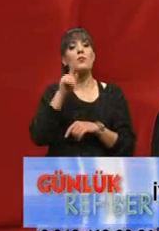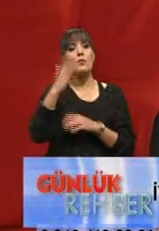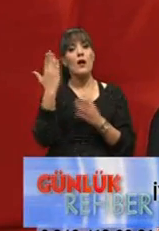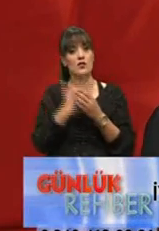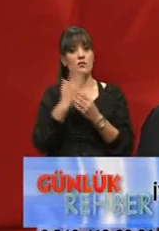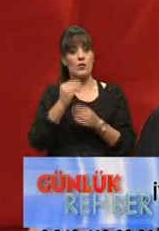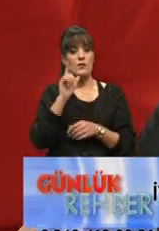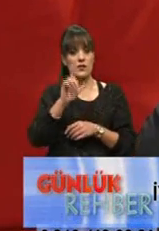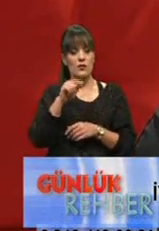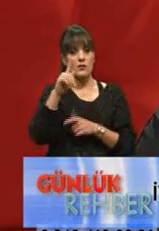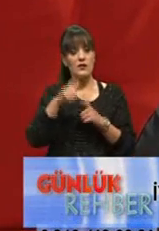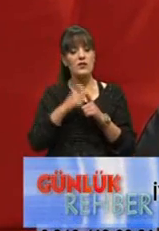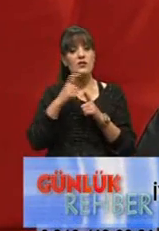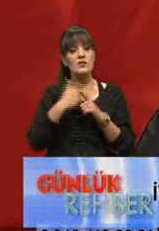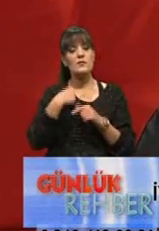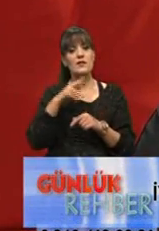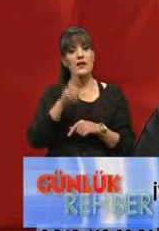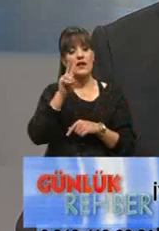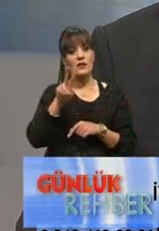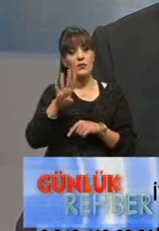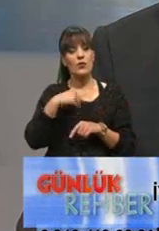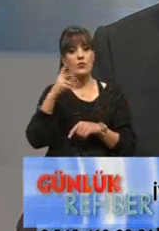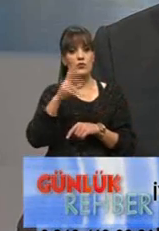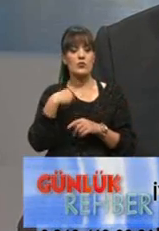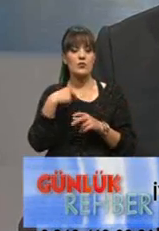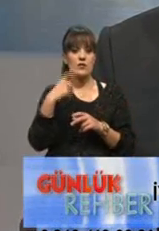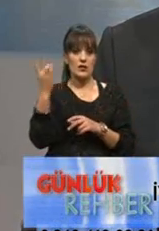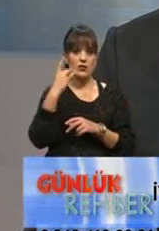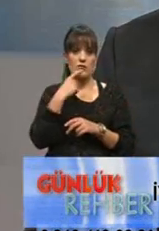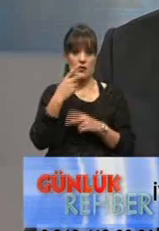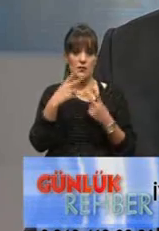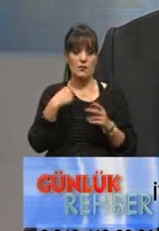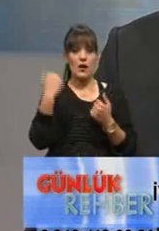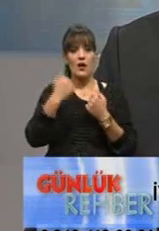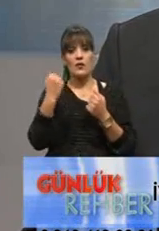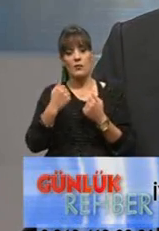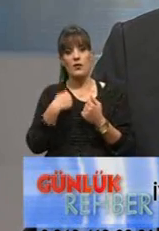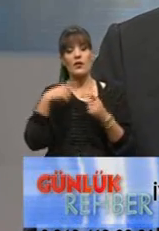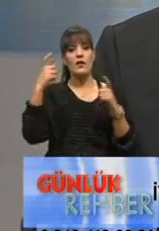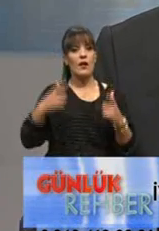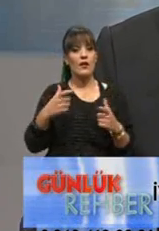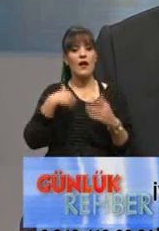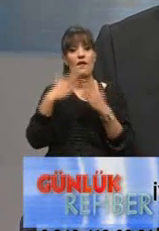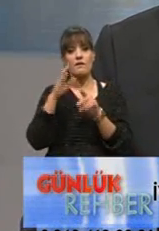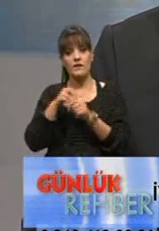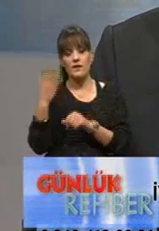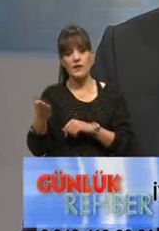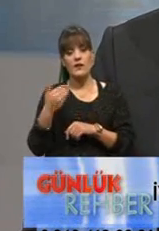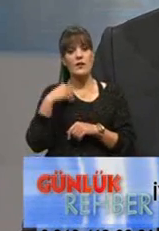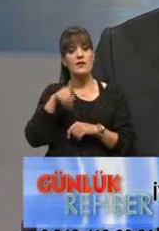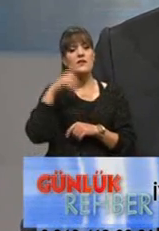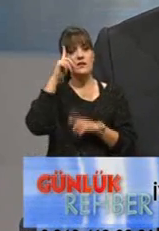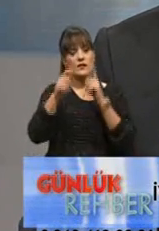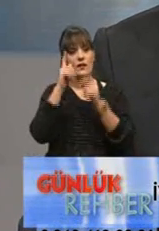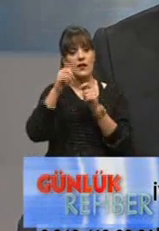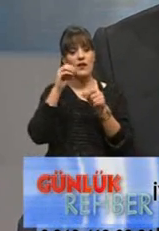olması gerekiyor değil mi tabii. bir DJ'in? Yani biz 7-24 müzik dinliyoruz diyebilirim. İşte arabada, stüdyoda, evde. Peki sizlere